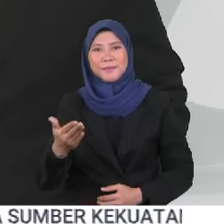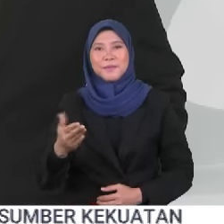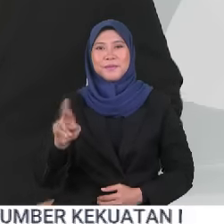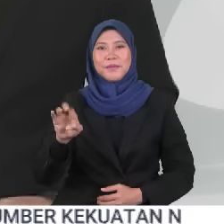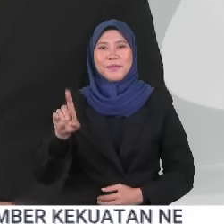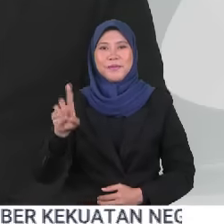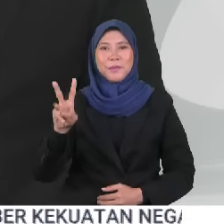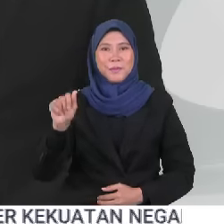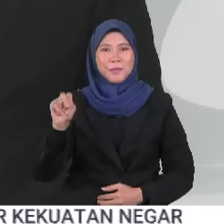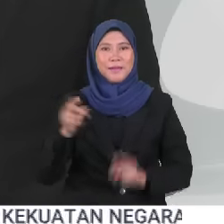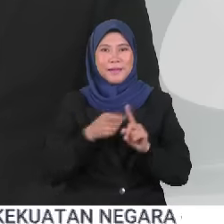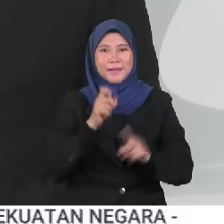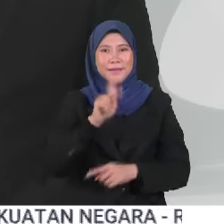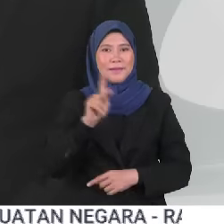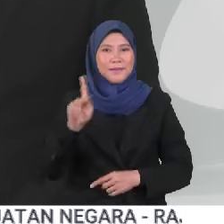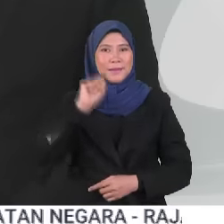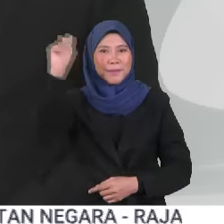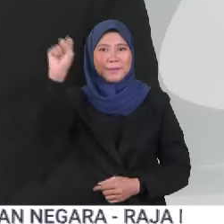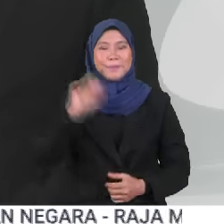langsung dari kotak kenapa lusabah